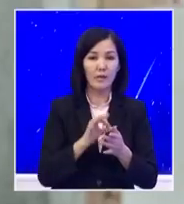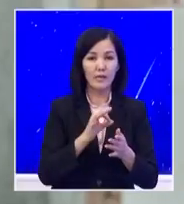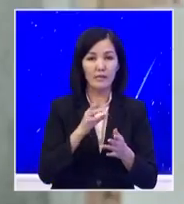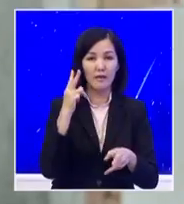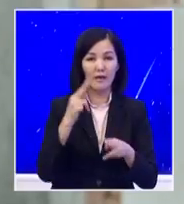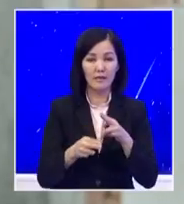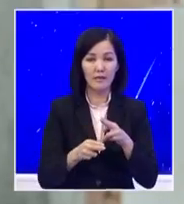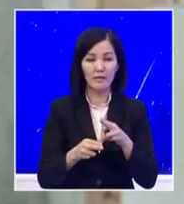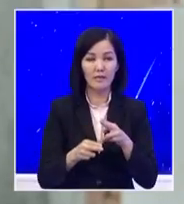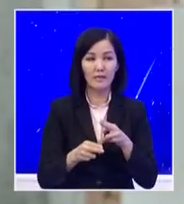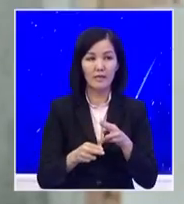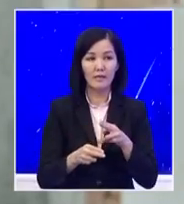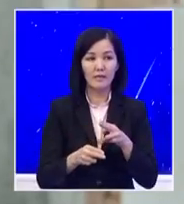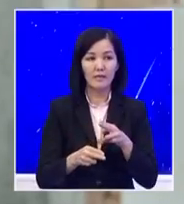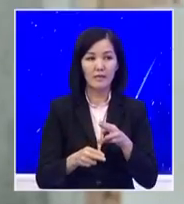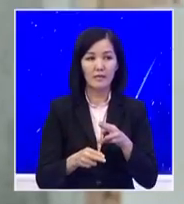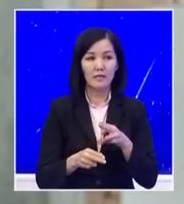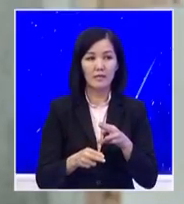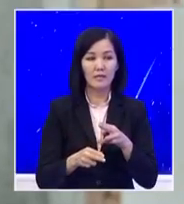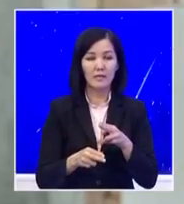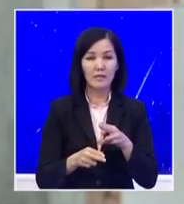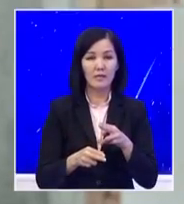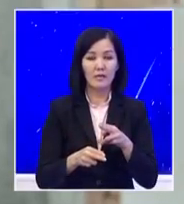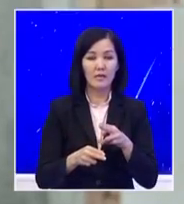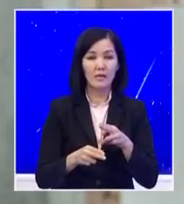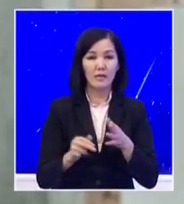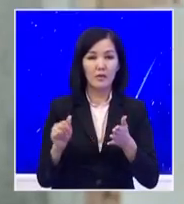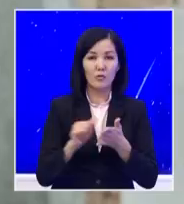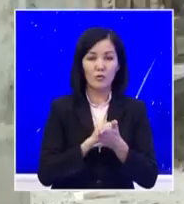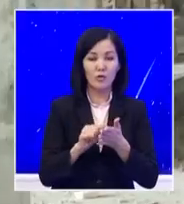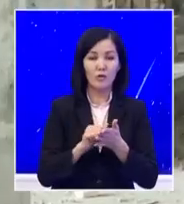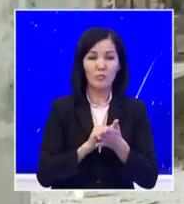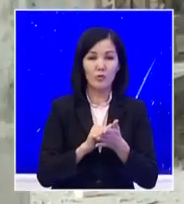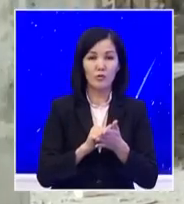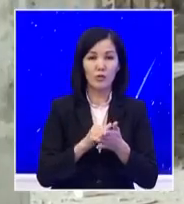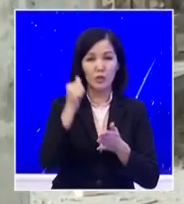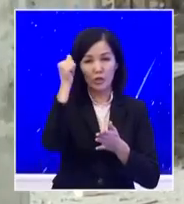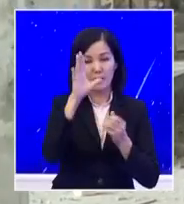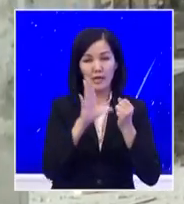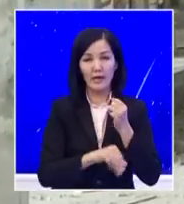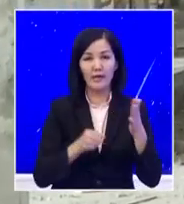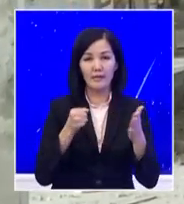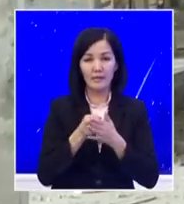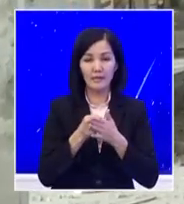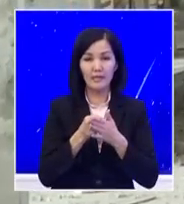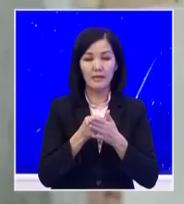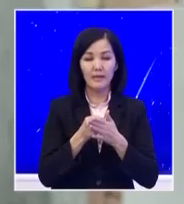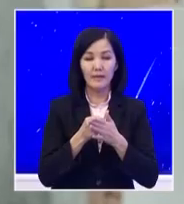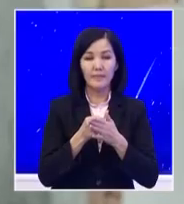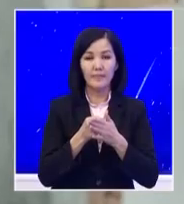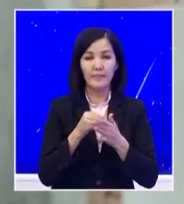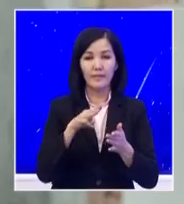құрылыстың аяқталды. Негізі шарт бойынша бұл мектеп жылдың аяғына дейін еді, бірақ сұраныс бойынша